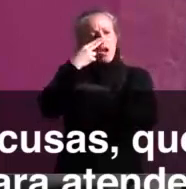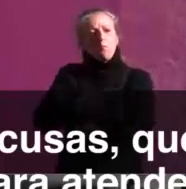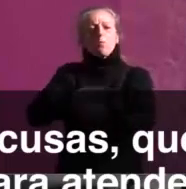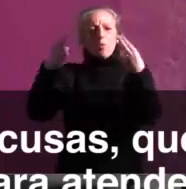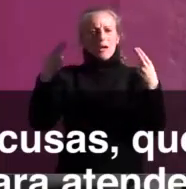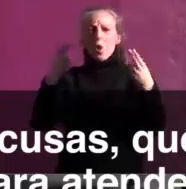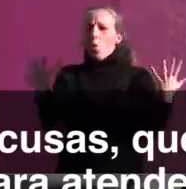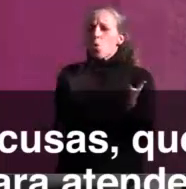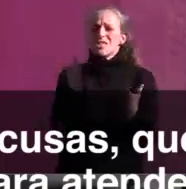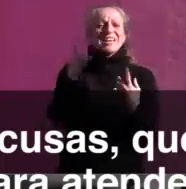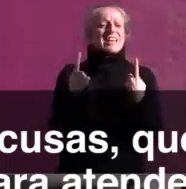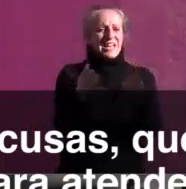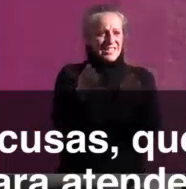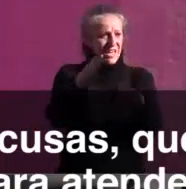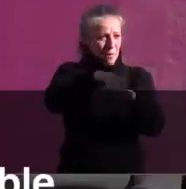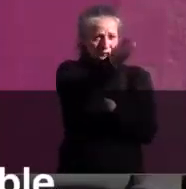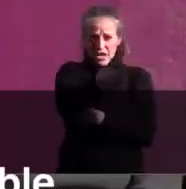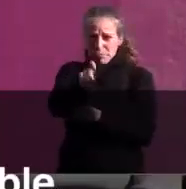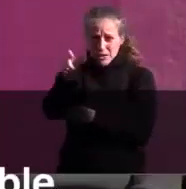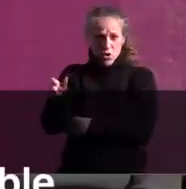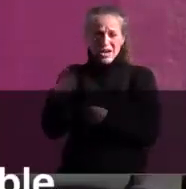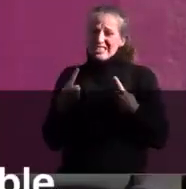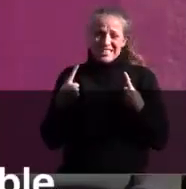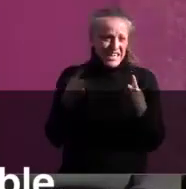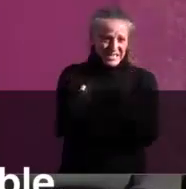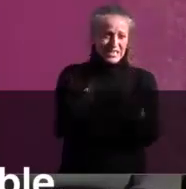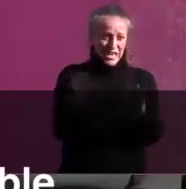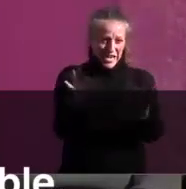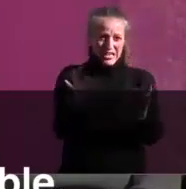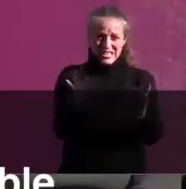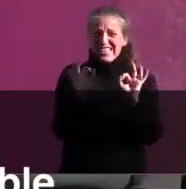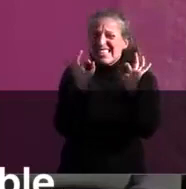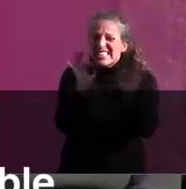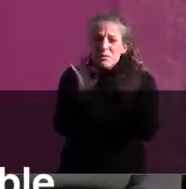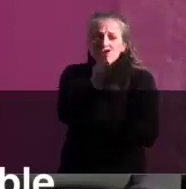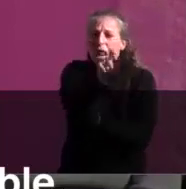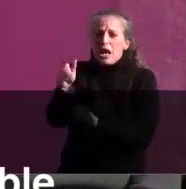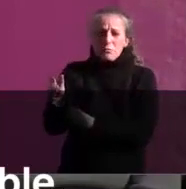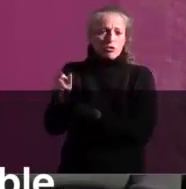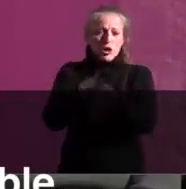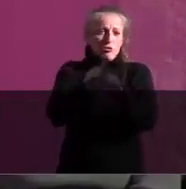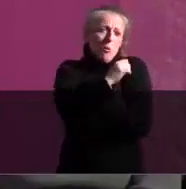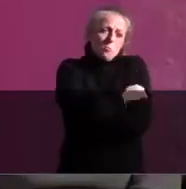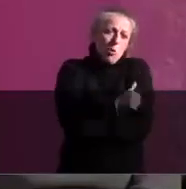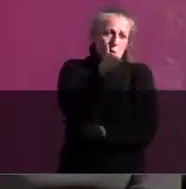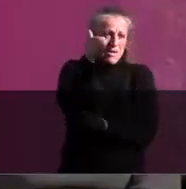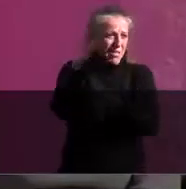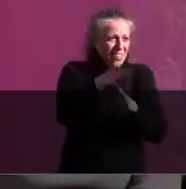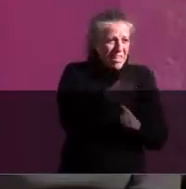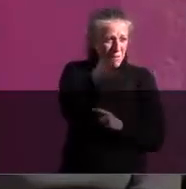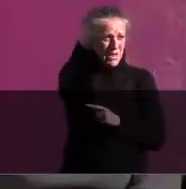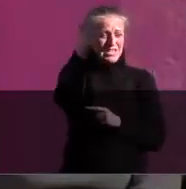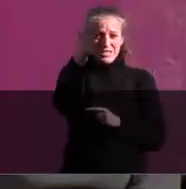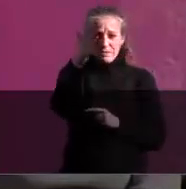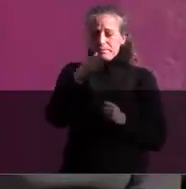públiques urgents i necessàries per atendre les necessitats de la gent i especialment de la gent més vulnerable. I per